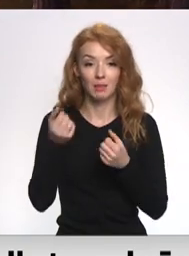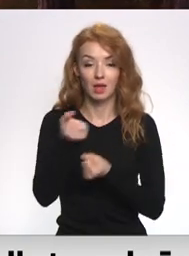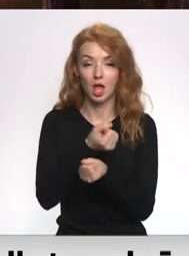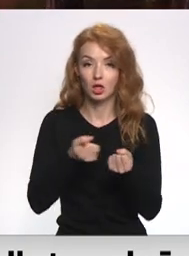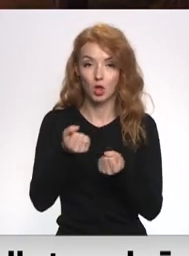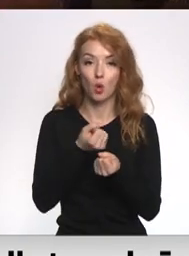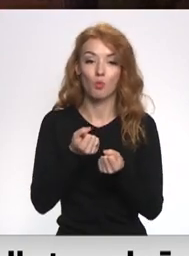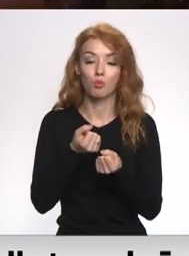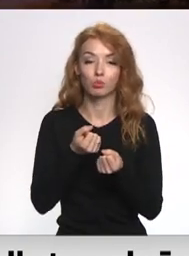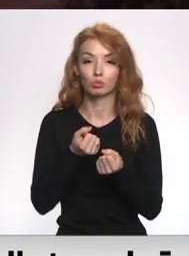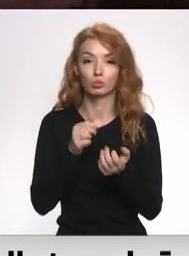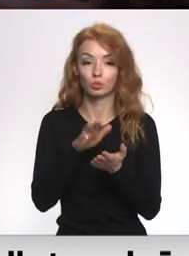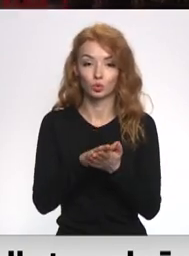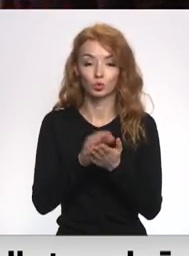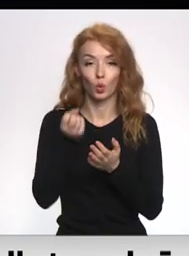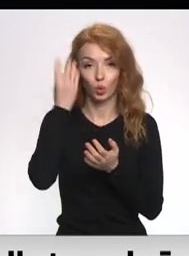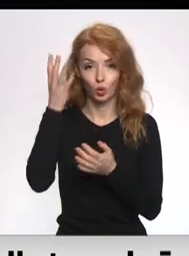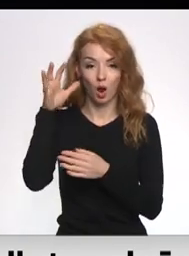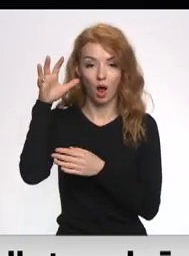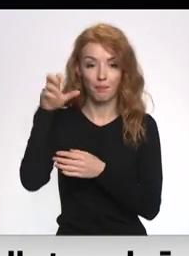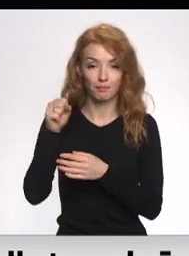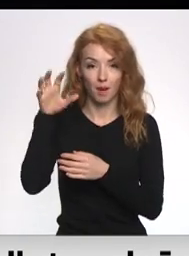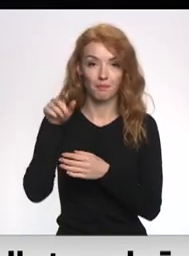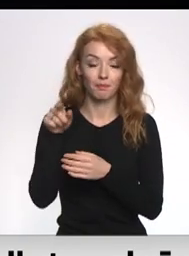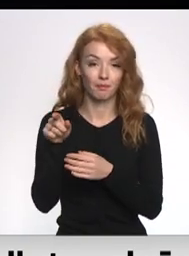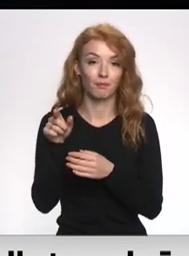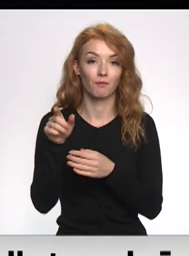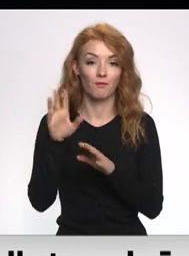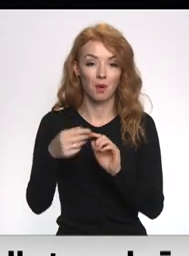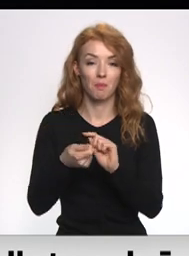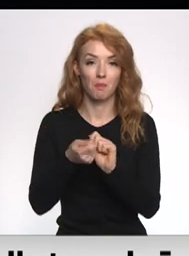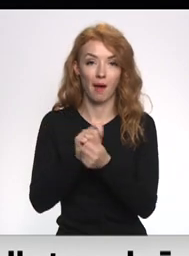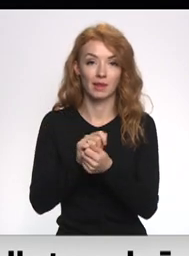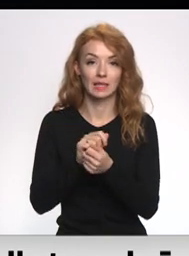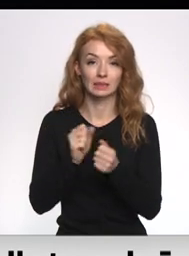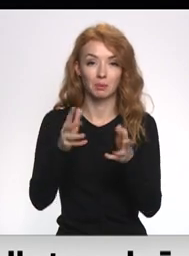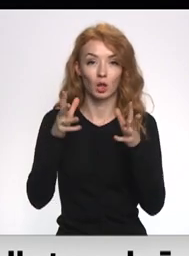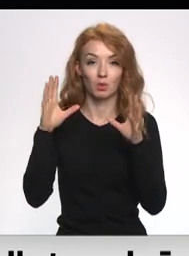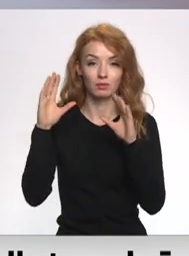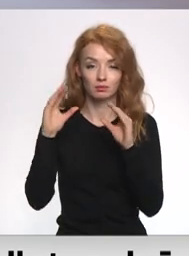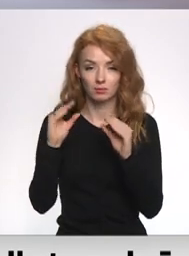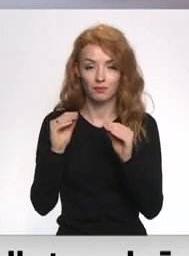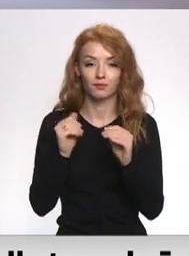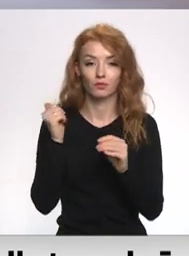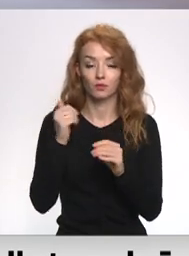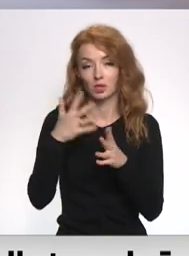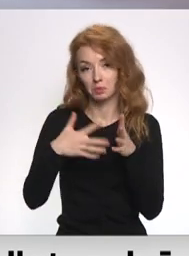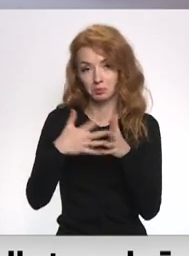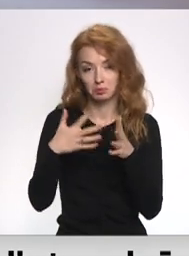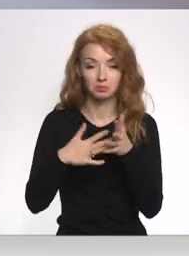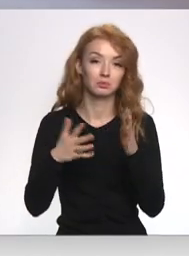ietaupīšanā liek uz viedo apgaismojumu proti laternām, kurām var mainīt spilgtumu. Tīri matemātiski